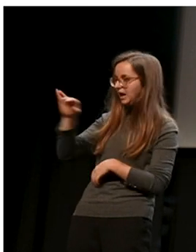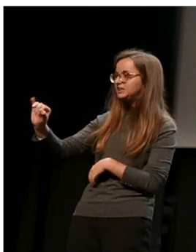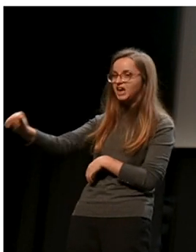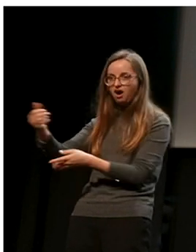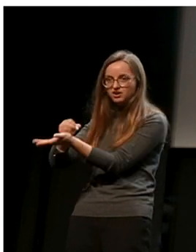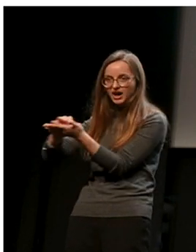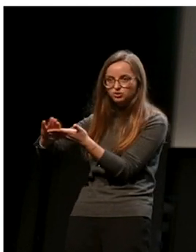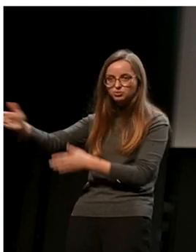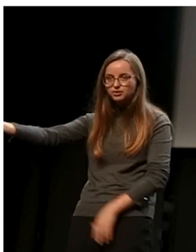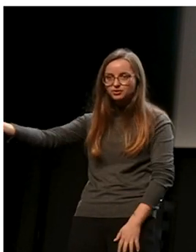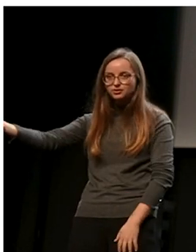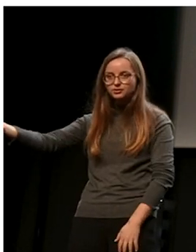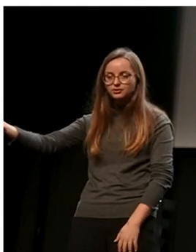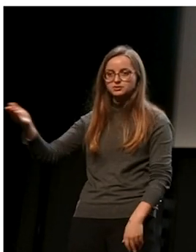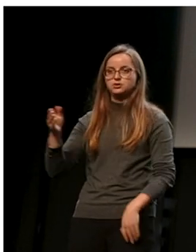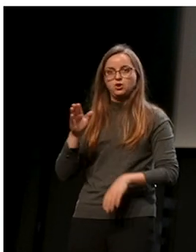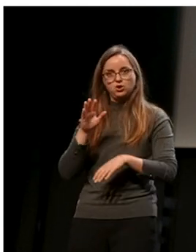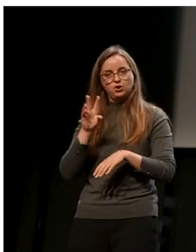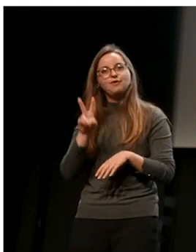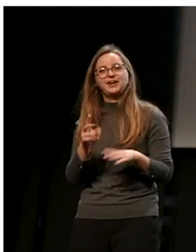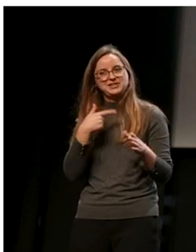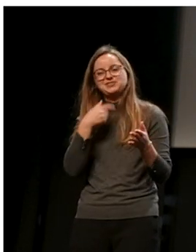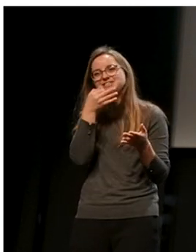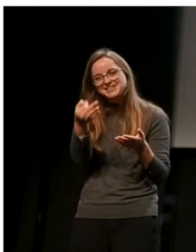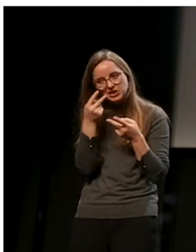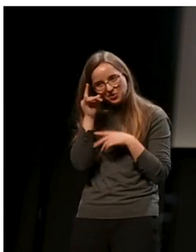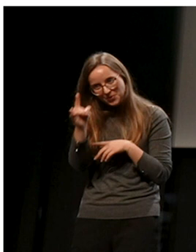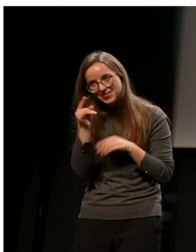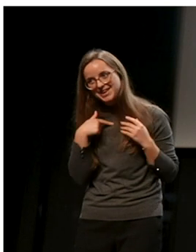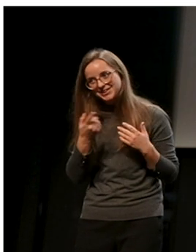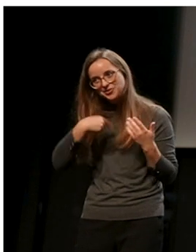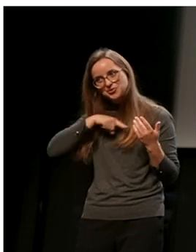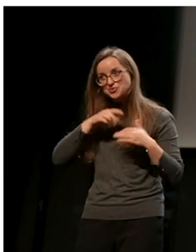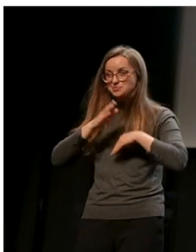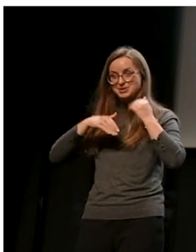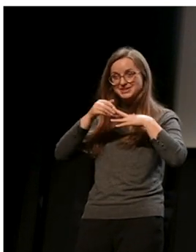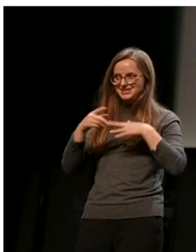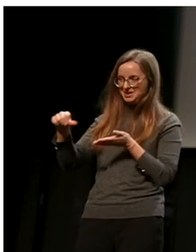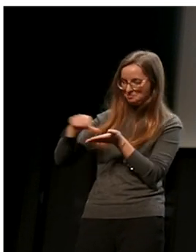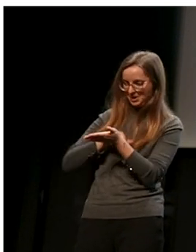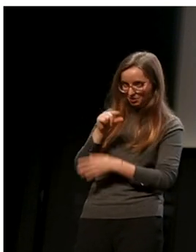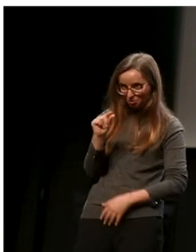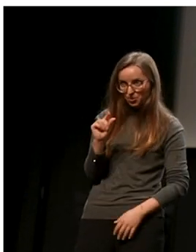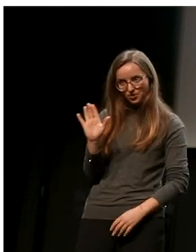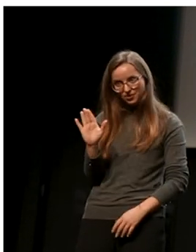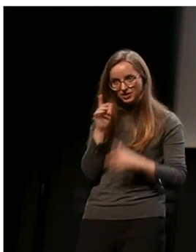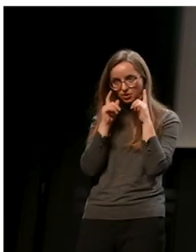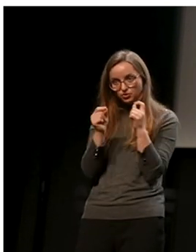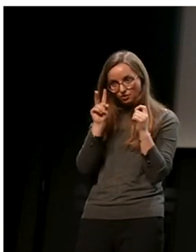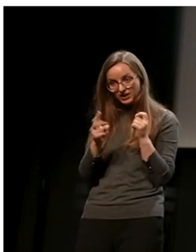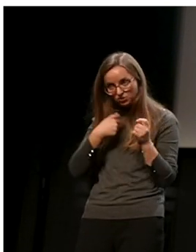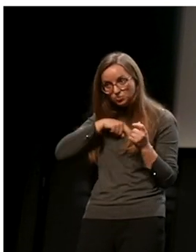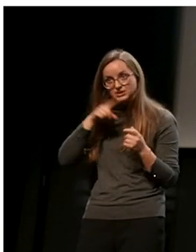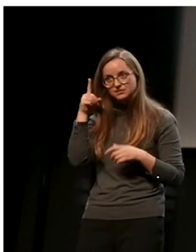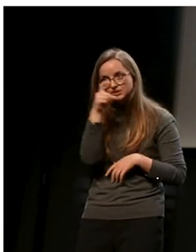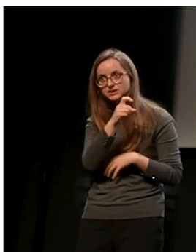déjà on a un petit peu dans la précarité, hein, je ne veux pas faire l'illustratrice pleurnicheuse, mais c'est un petit peu compliqué. Donc si on doit